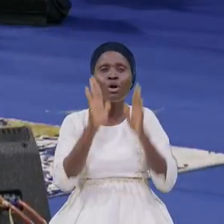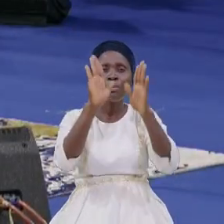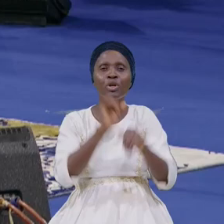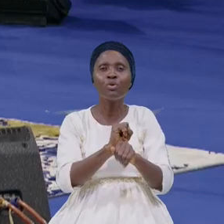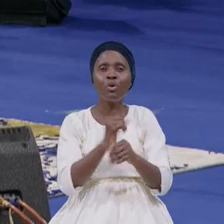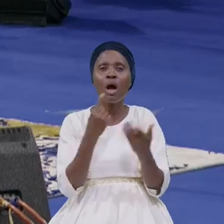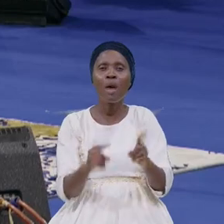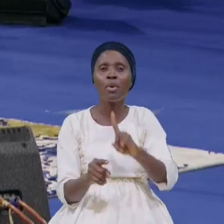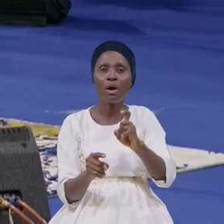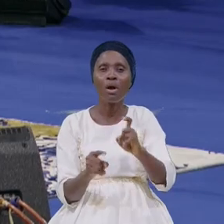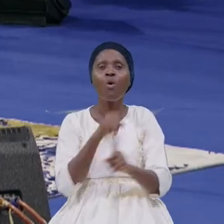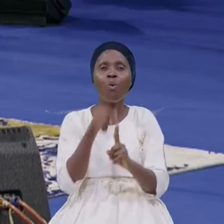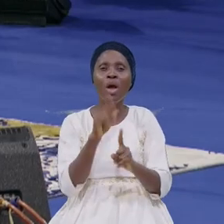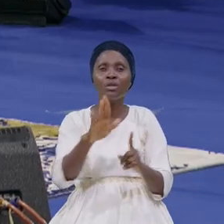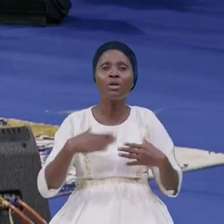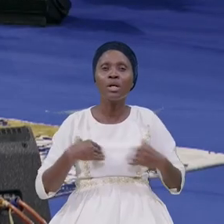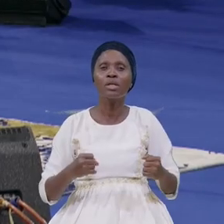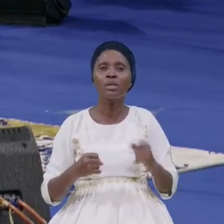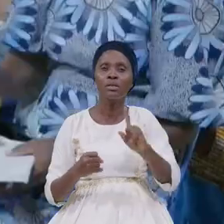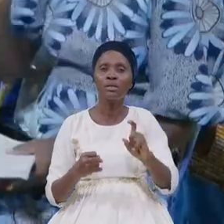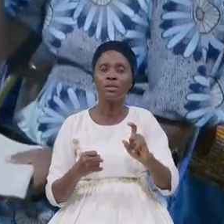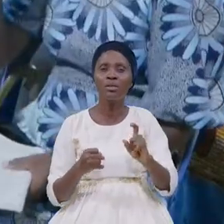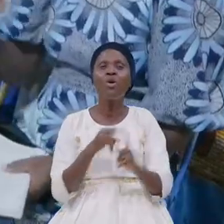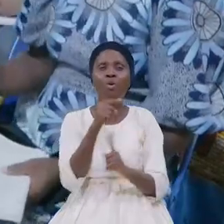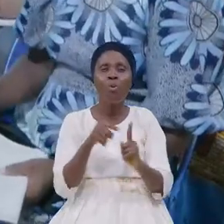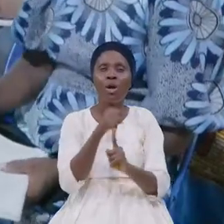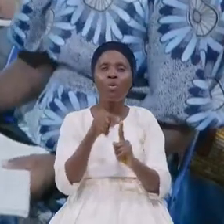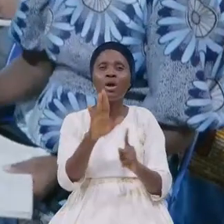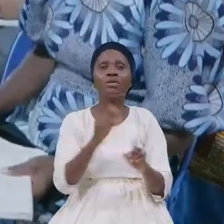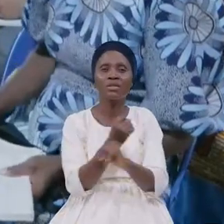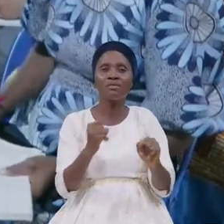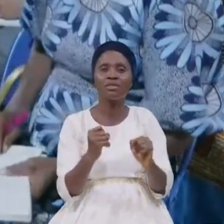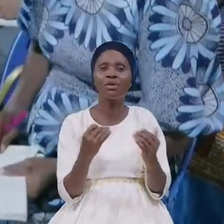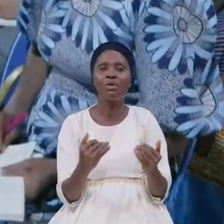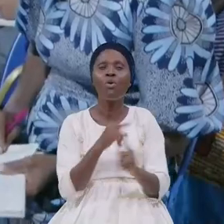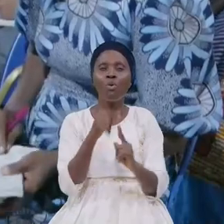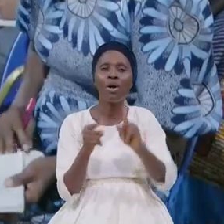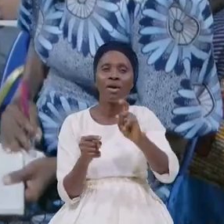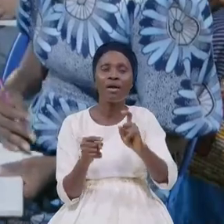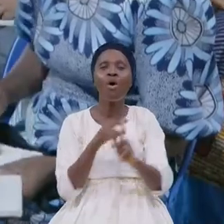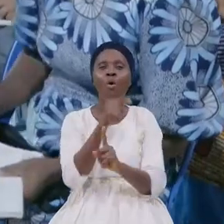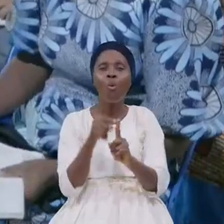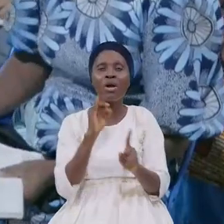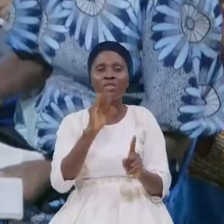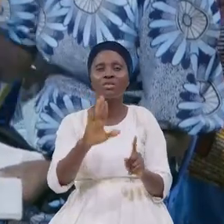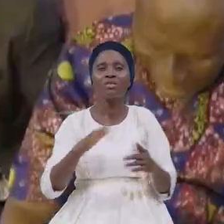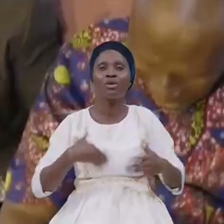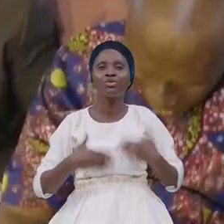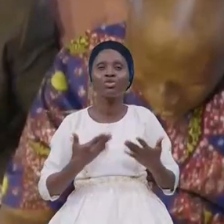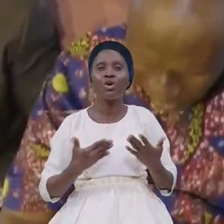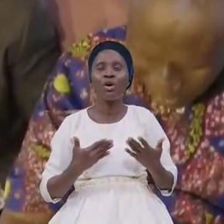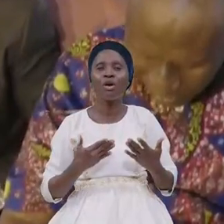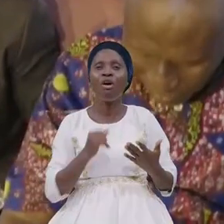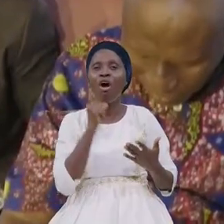20. Il dit, or, quand votre miracle maintenant, quand votre guérison maintenant, quand votre salut maintenant, quand votre